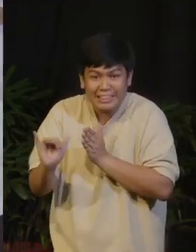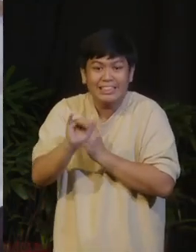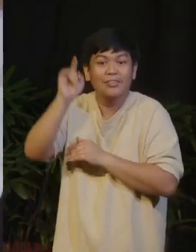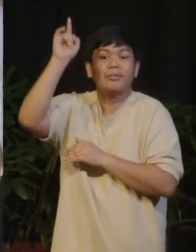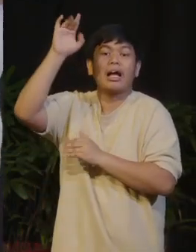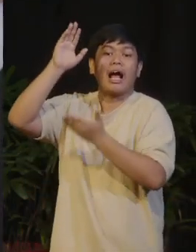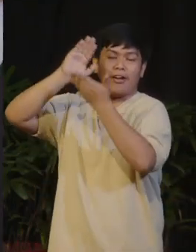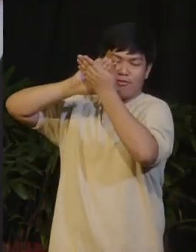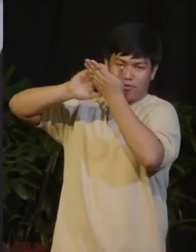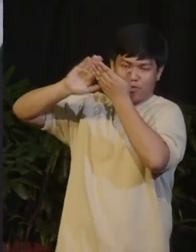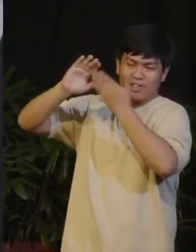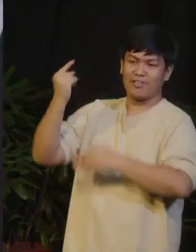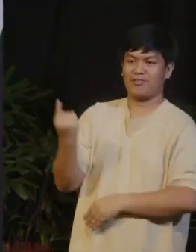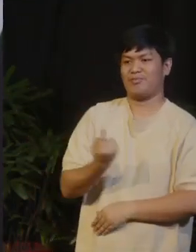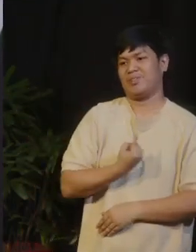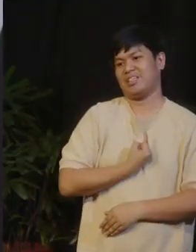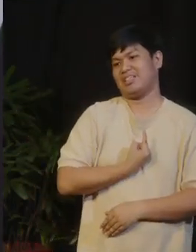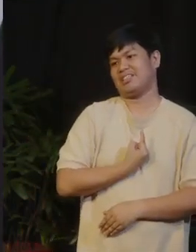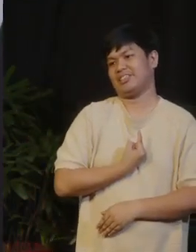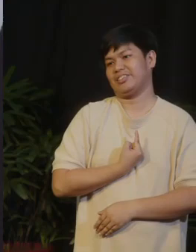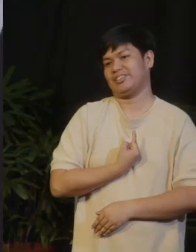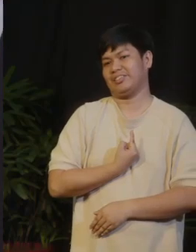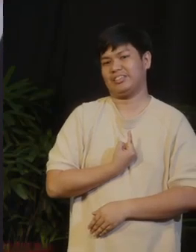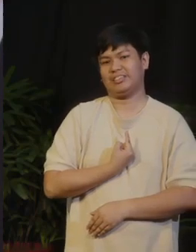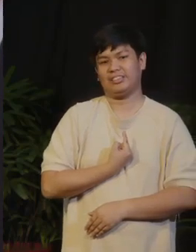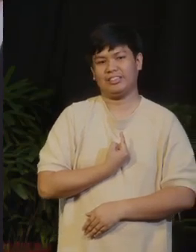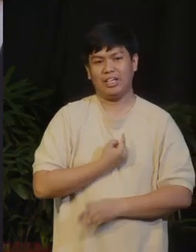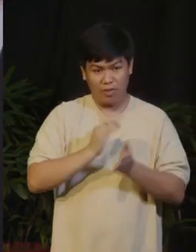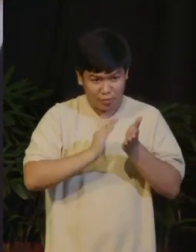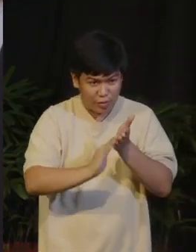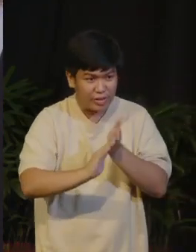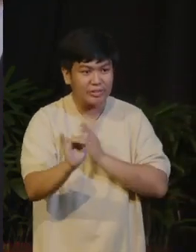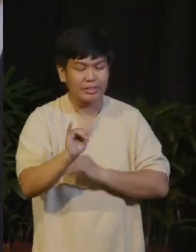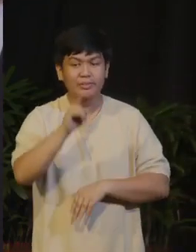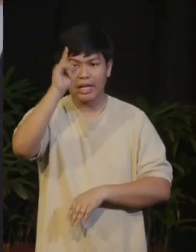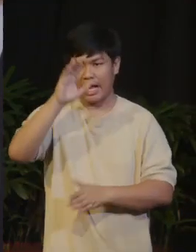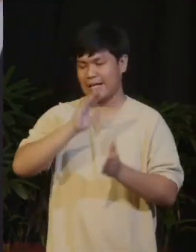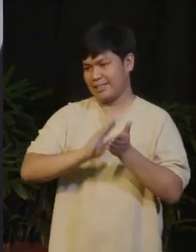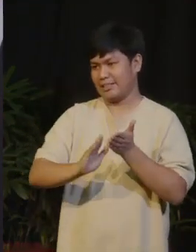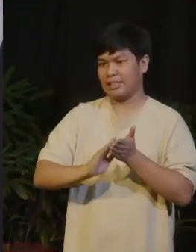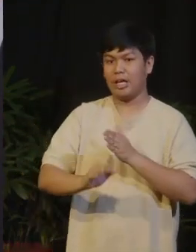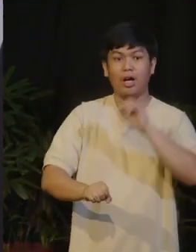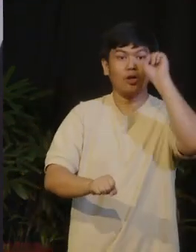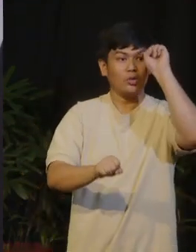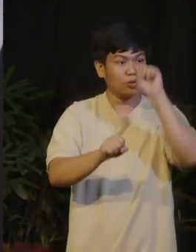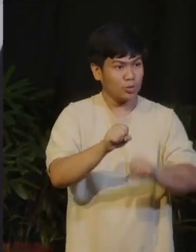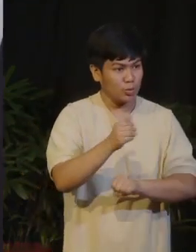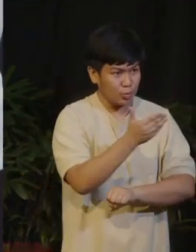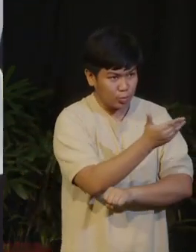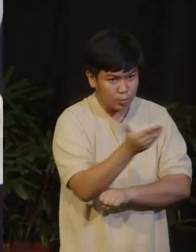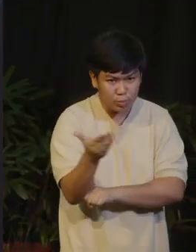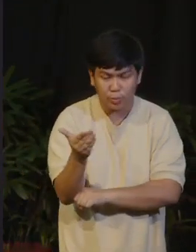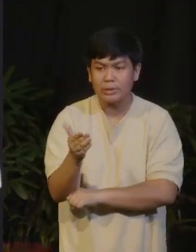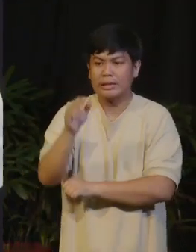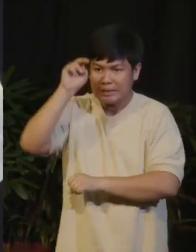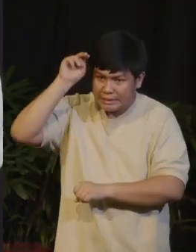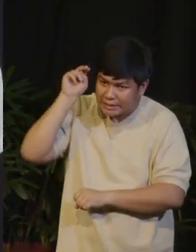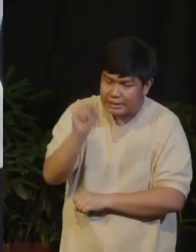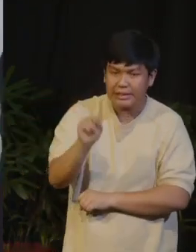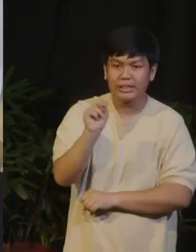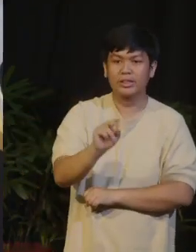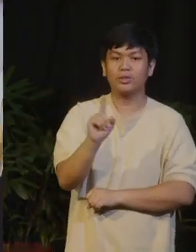has forgiven you. As the Lord has forgiven you, so you also